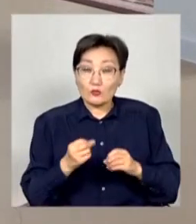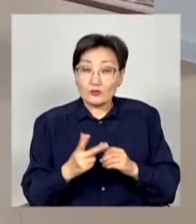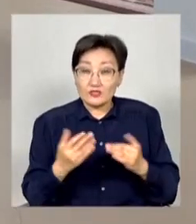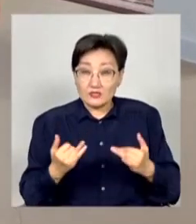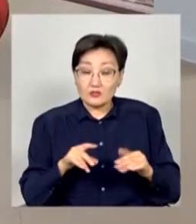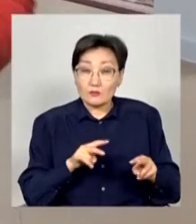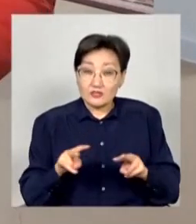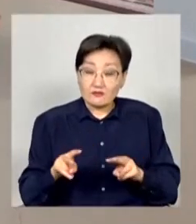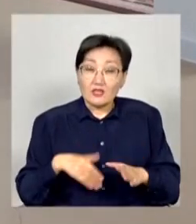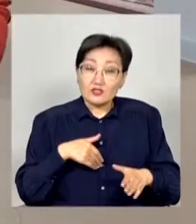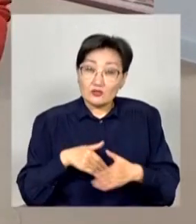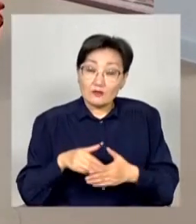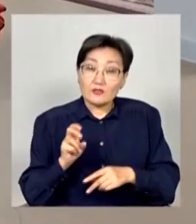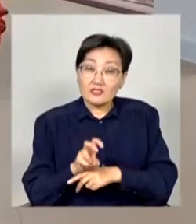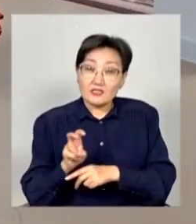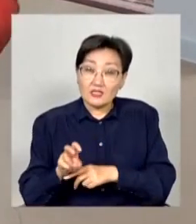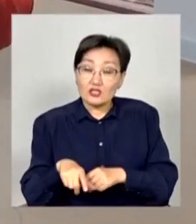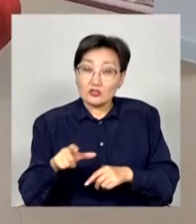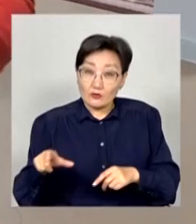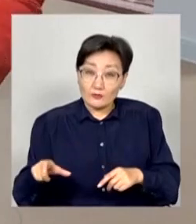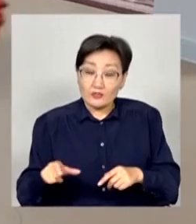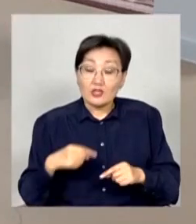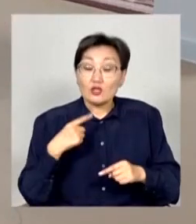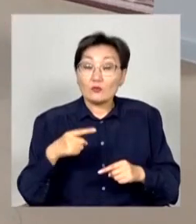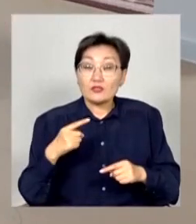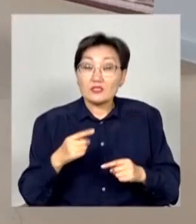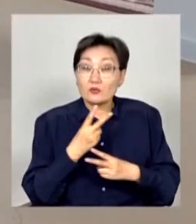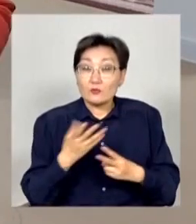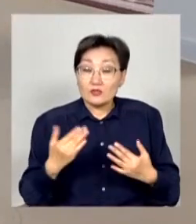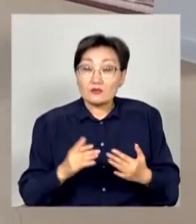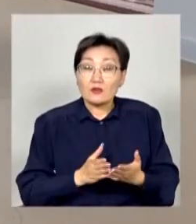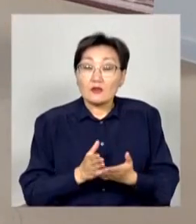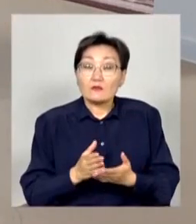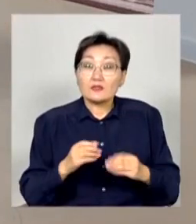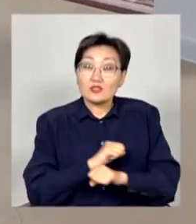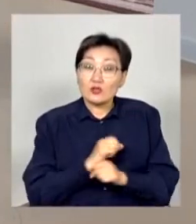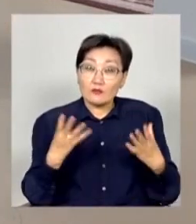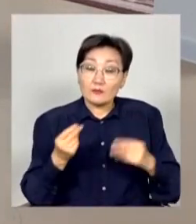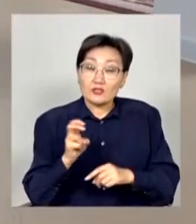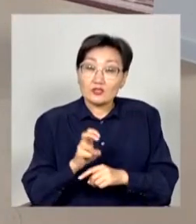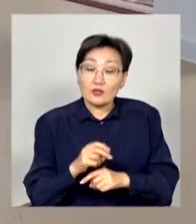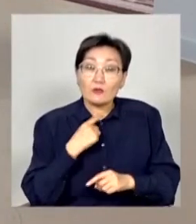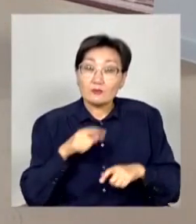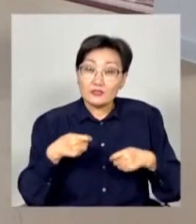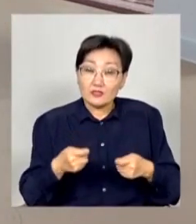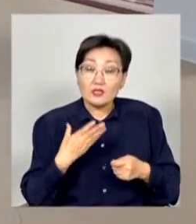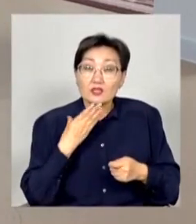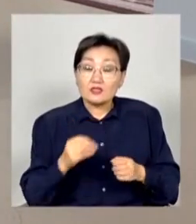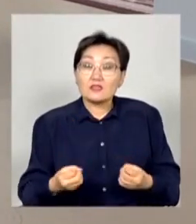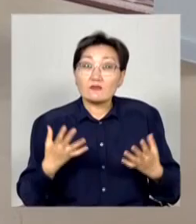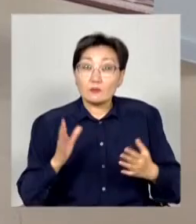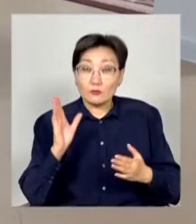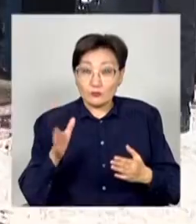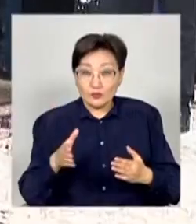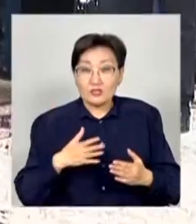сегодня наблюдается активная явка избирателей. Они говорят, что, несмотря на входной день, пришли проголосовать прежде всего за светлое будущее